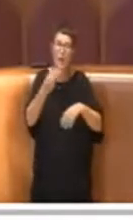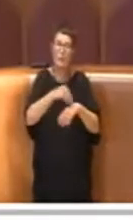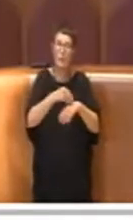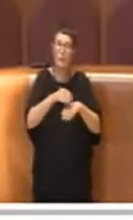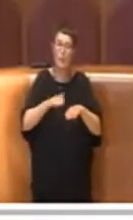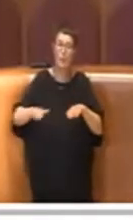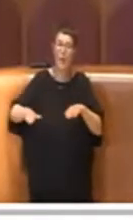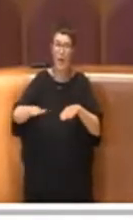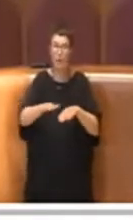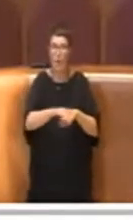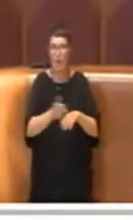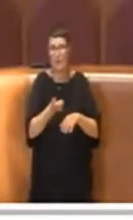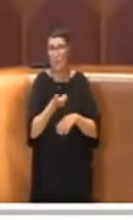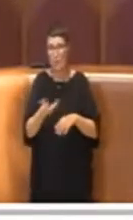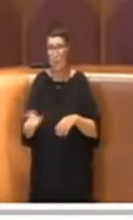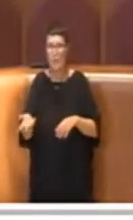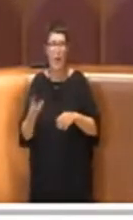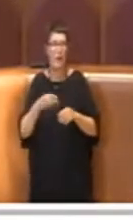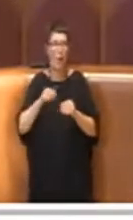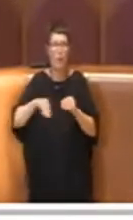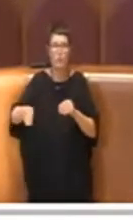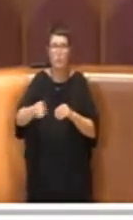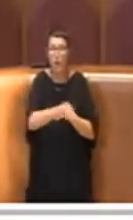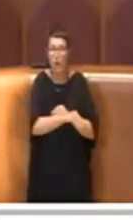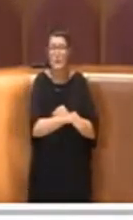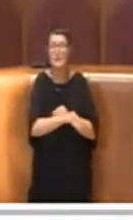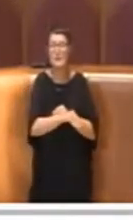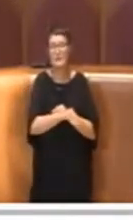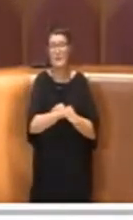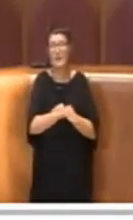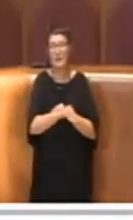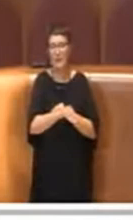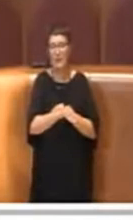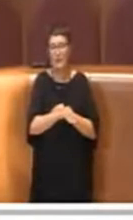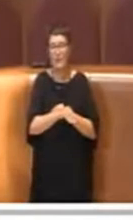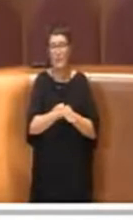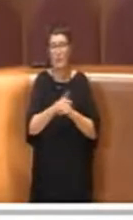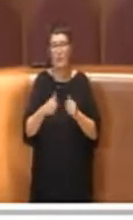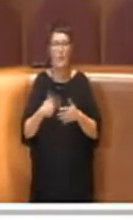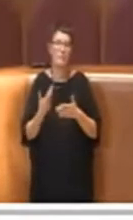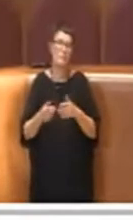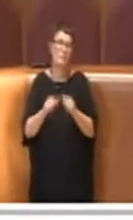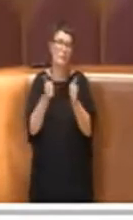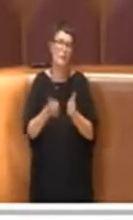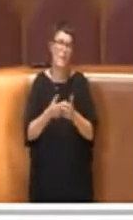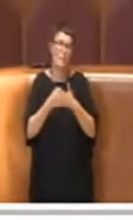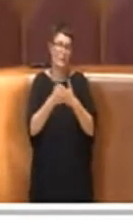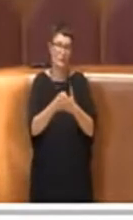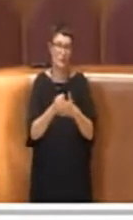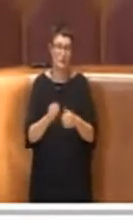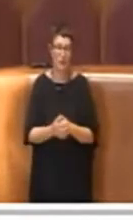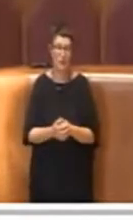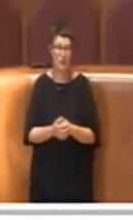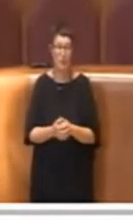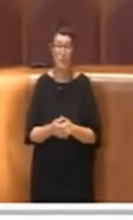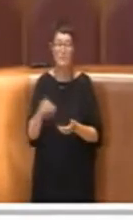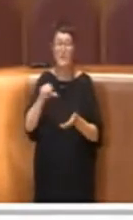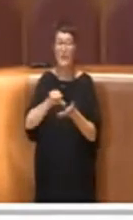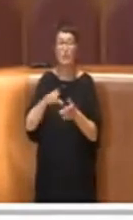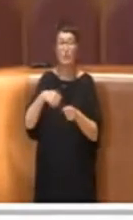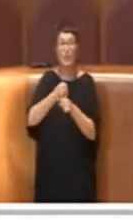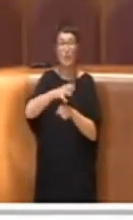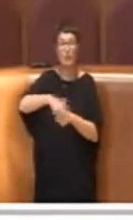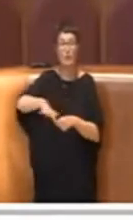di persone che costituiscono appunto i lavoratori del settore. Ecco, il centro storico, per chi lo visita in